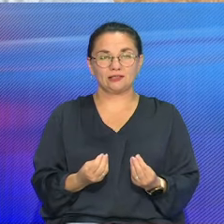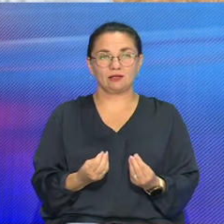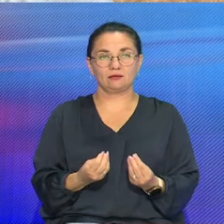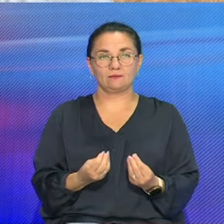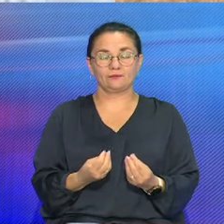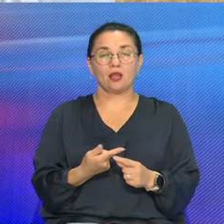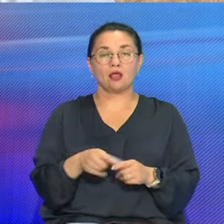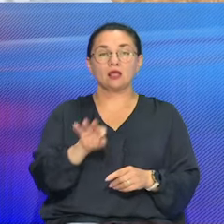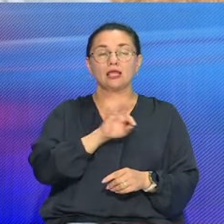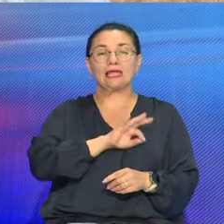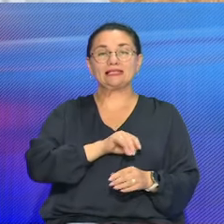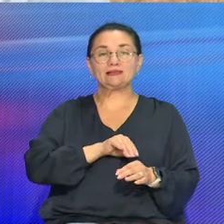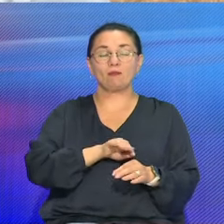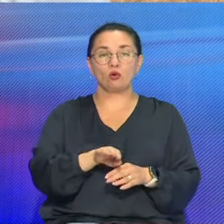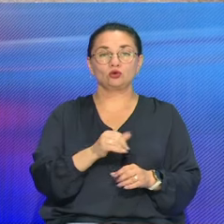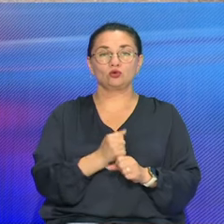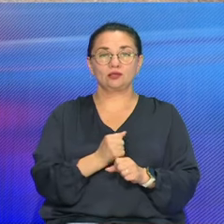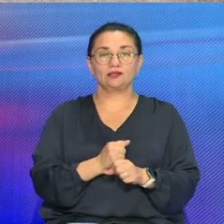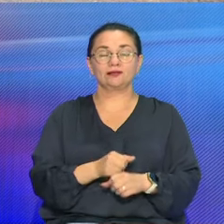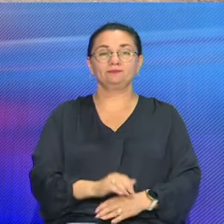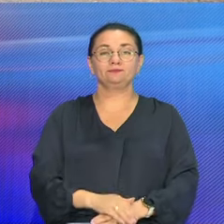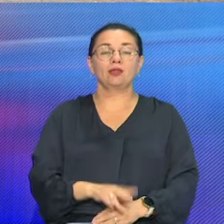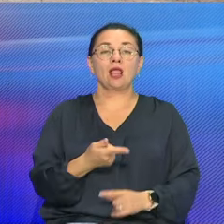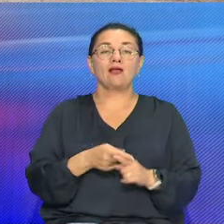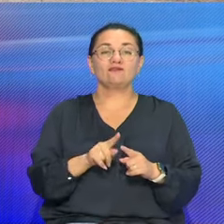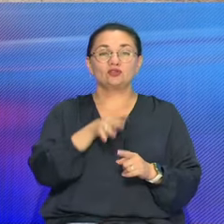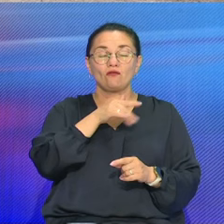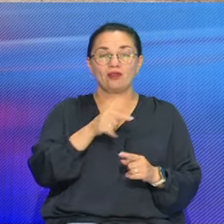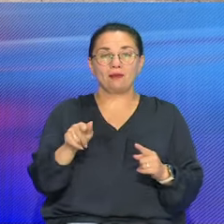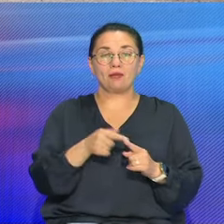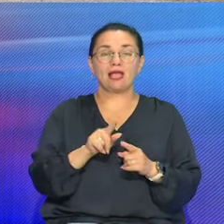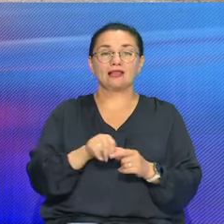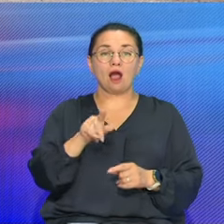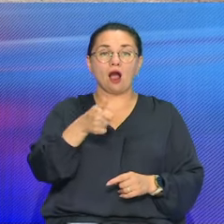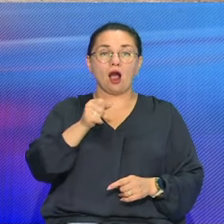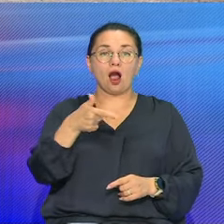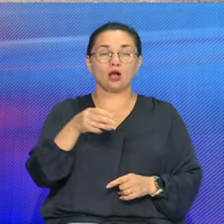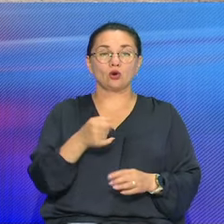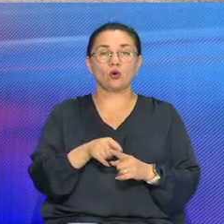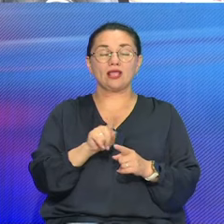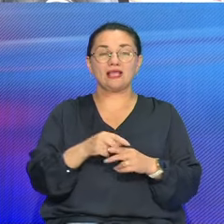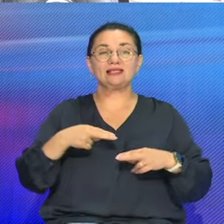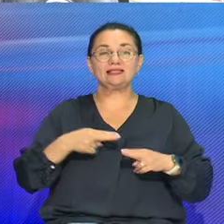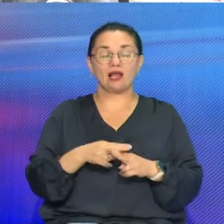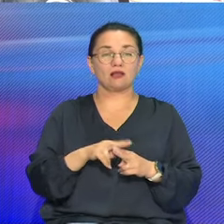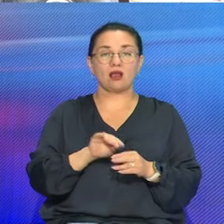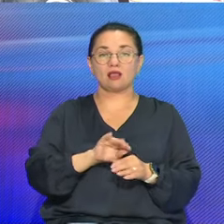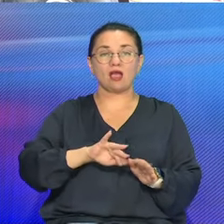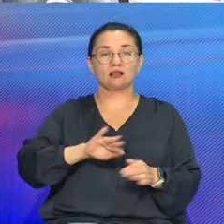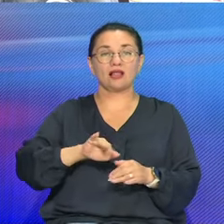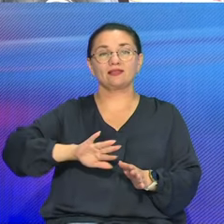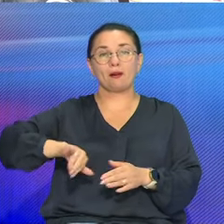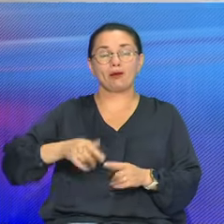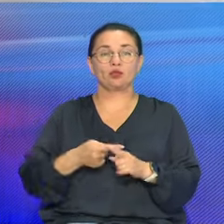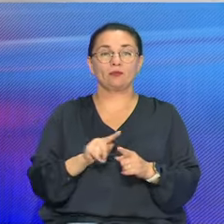день используется на МТК «Занки». Сёлета у гаспадарца Акрагра ремонт техники не откладали на потым. Своечасова вышла она у